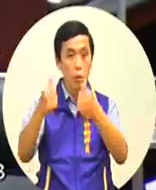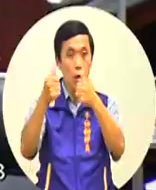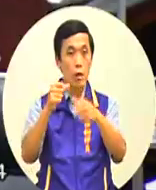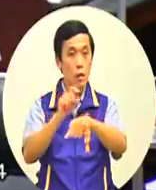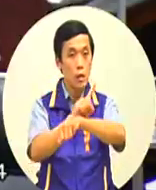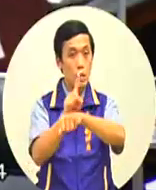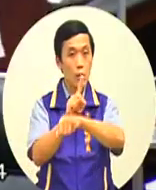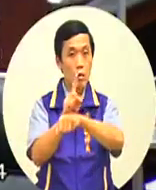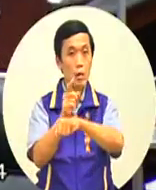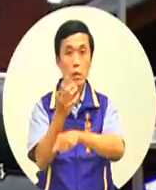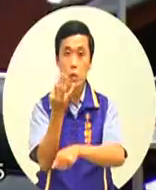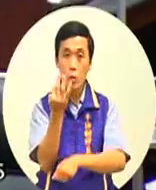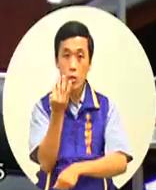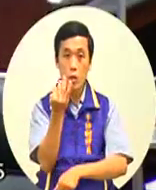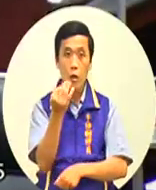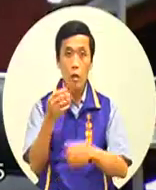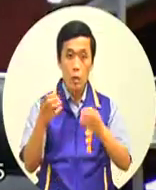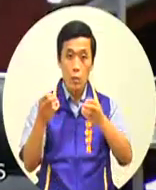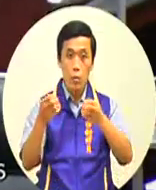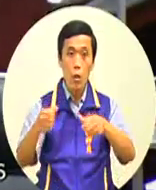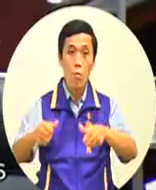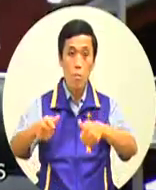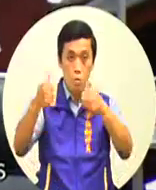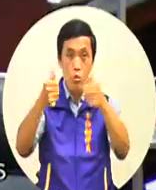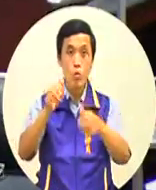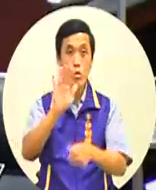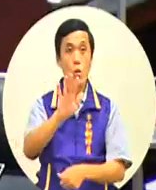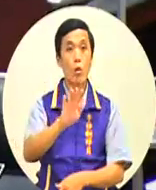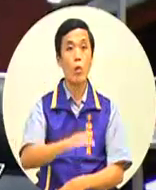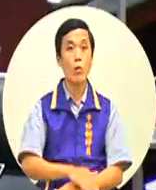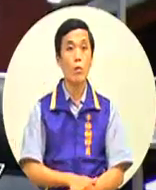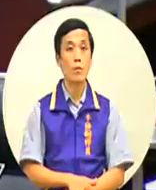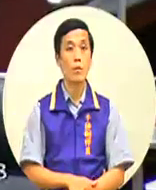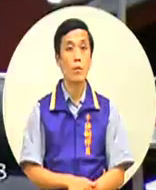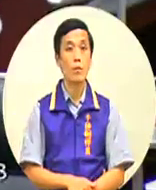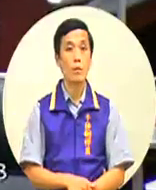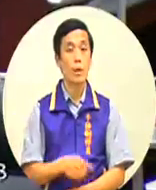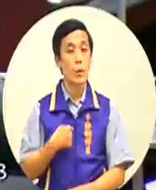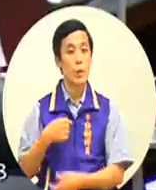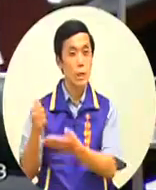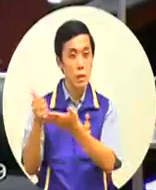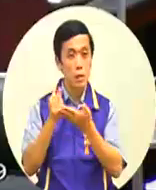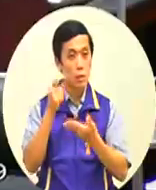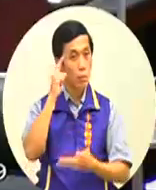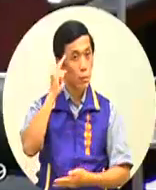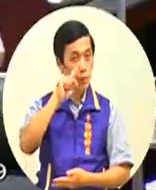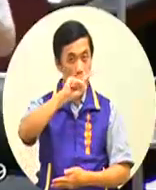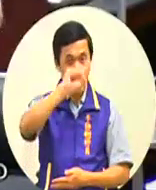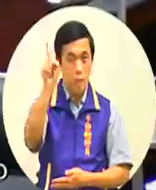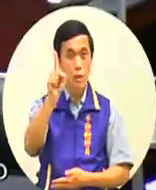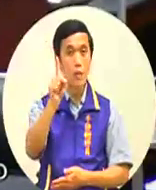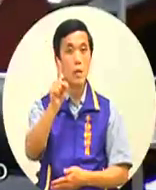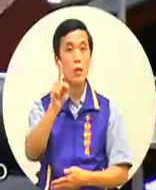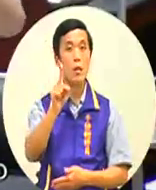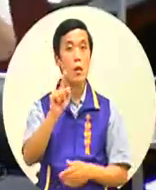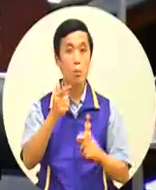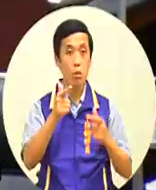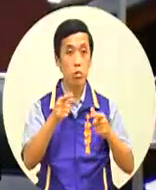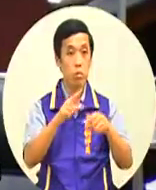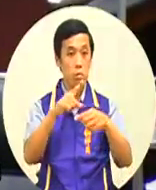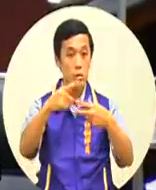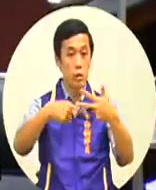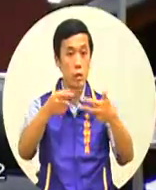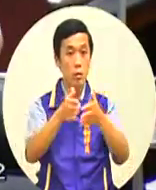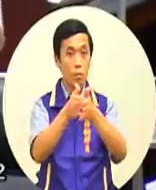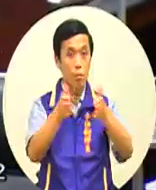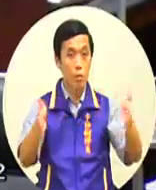不？我跟你协调好、协商好了，对啊，我是多请你去讲尔，我唔是讲一礼拜，如果按你